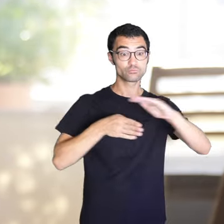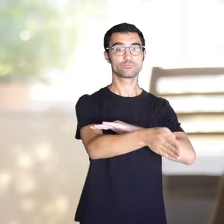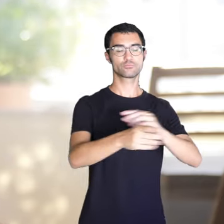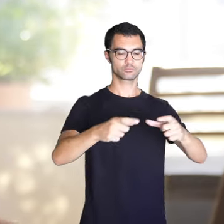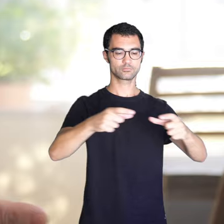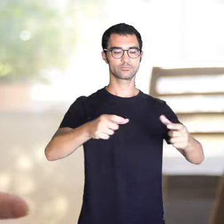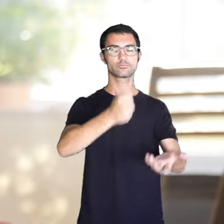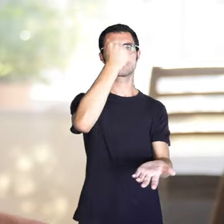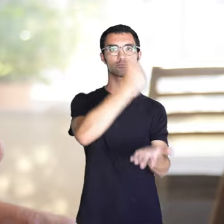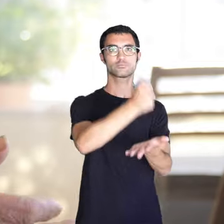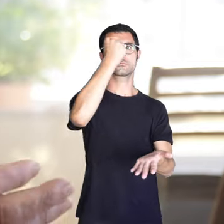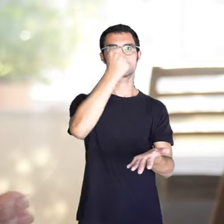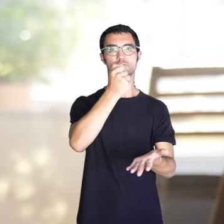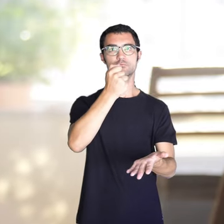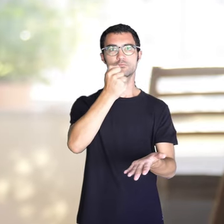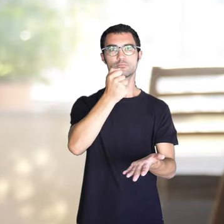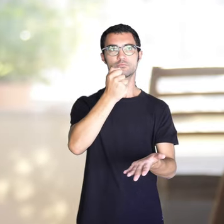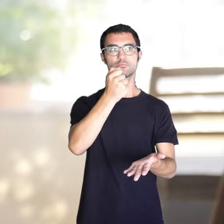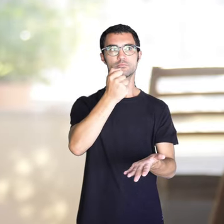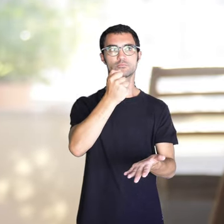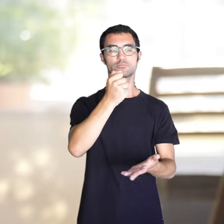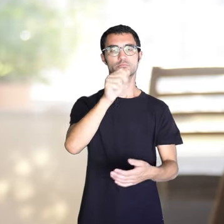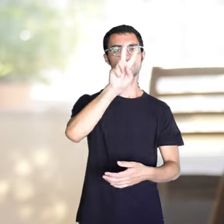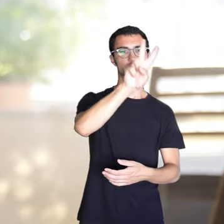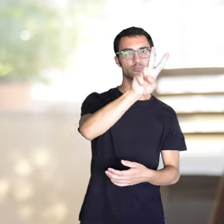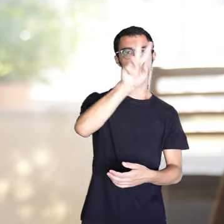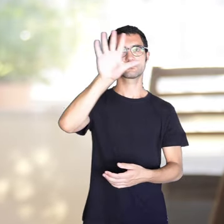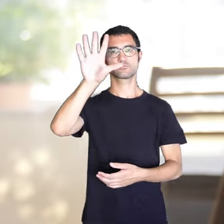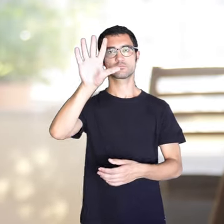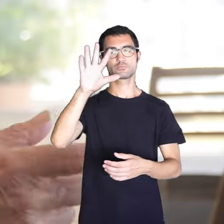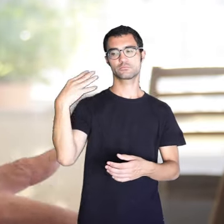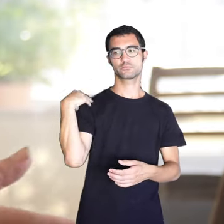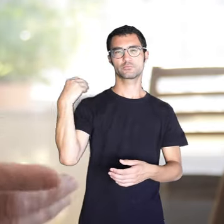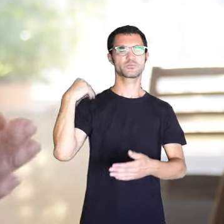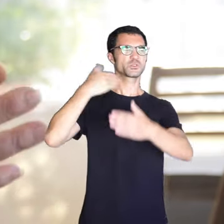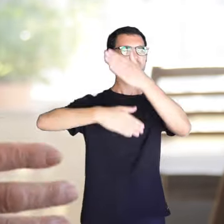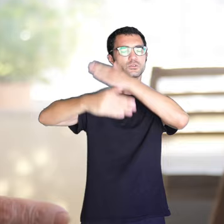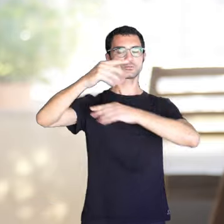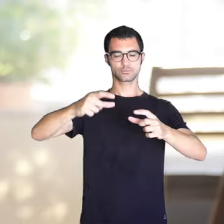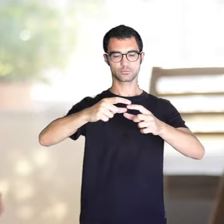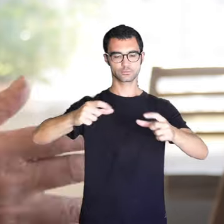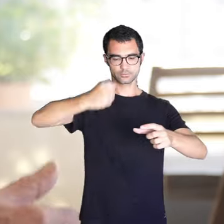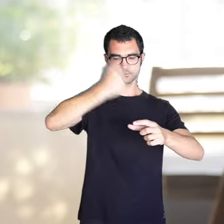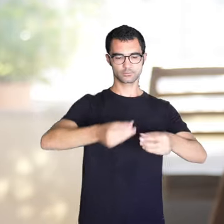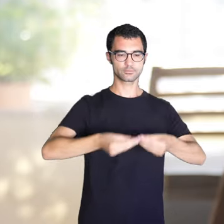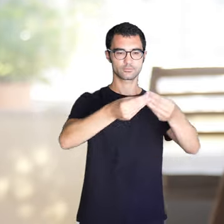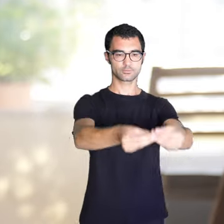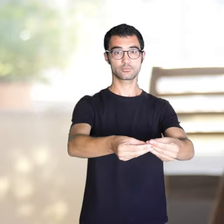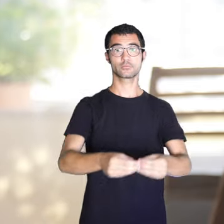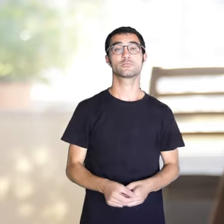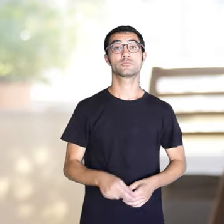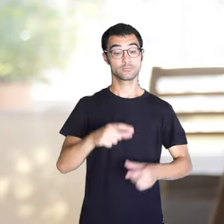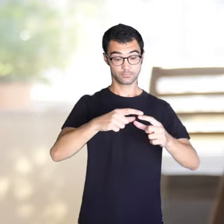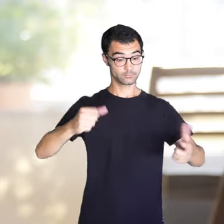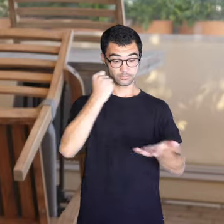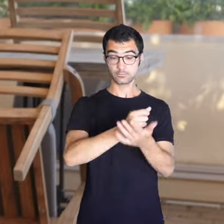eren 20 o 25 pessetes, els hi feien un carnet. I els qui no eren carnets els hi feien pagar